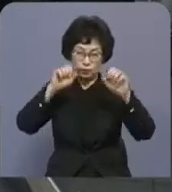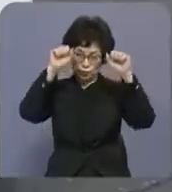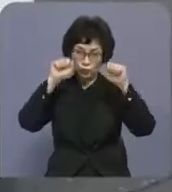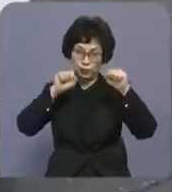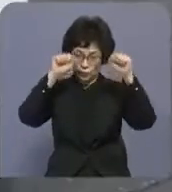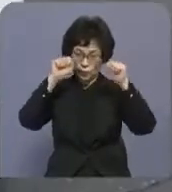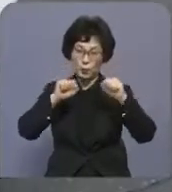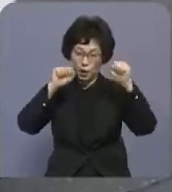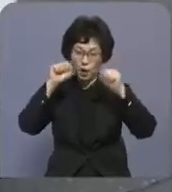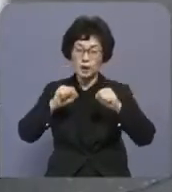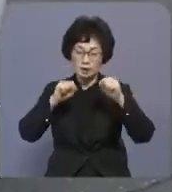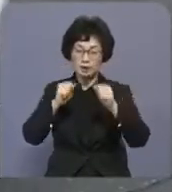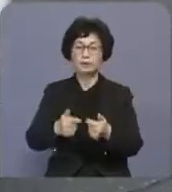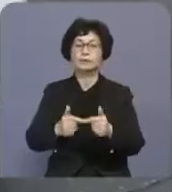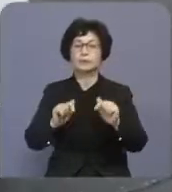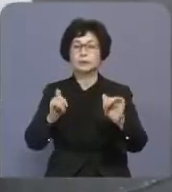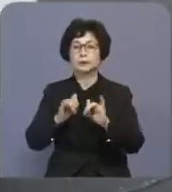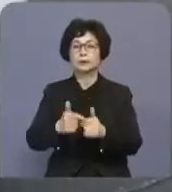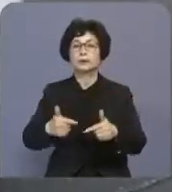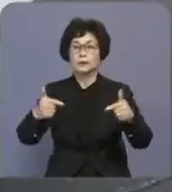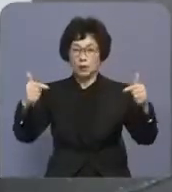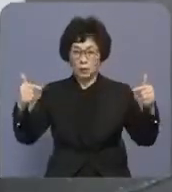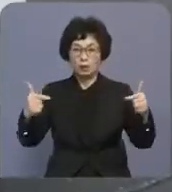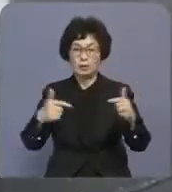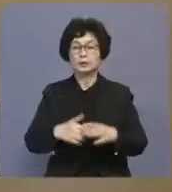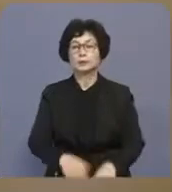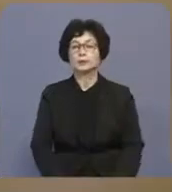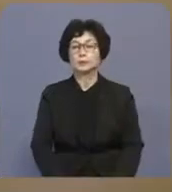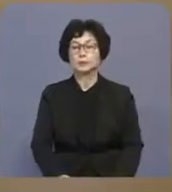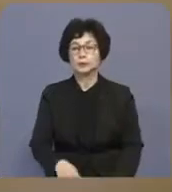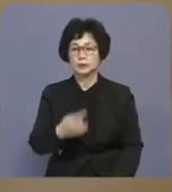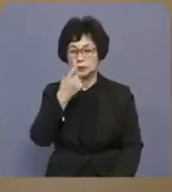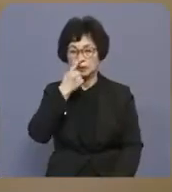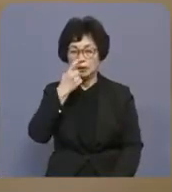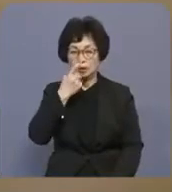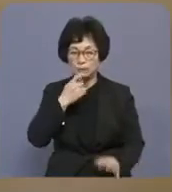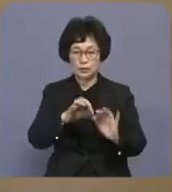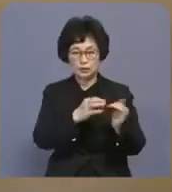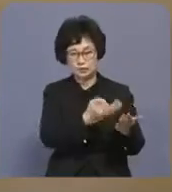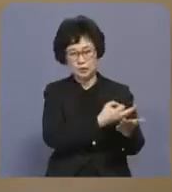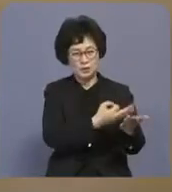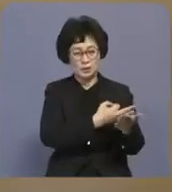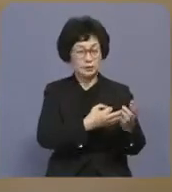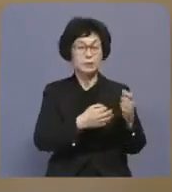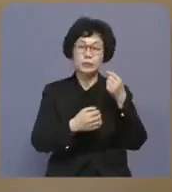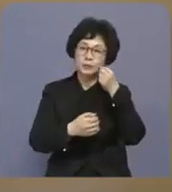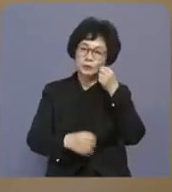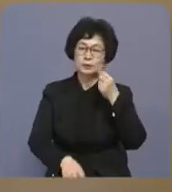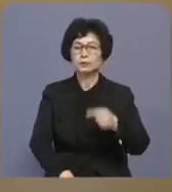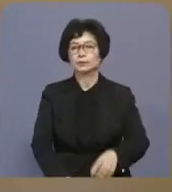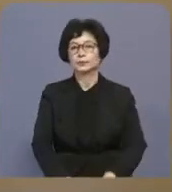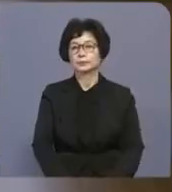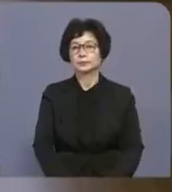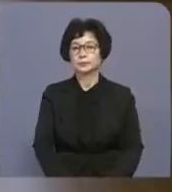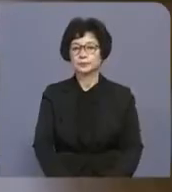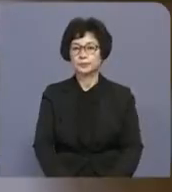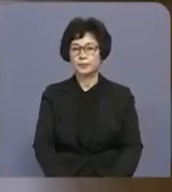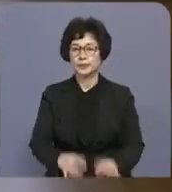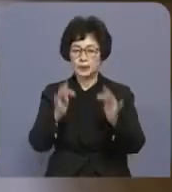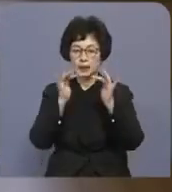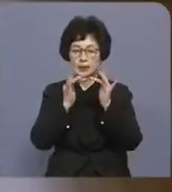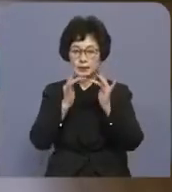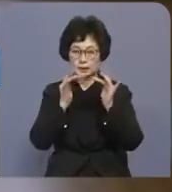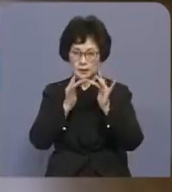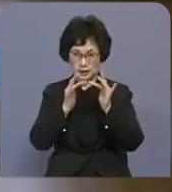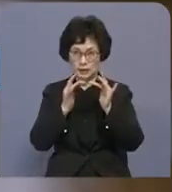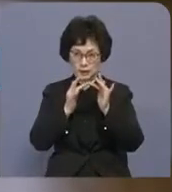이른바 홈트족이 늘어 요가나 필라테스 학원도 좀처럼 매출 회복을 못하고 있습니다. 온라인 클래스도